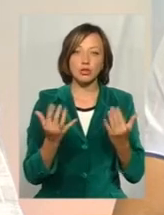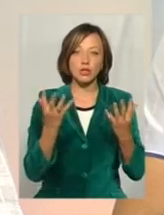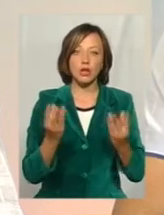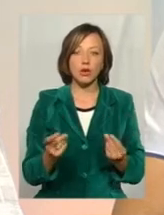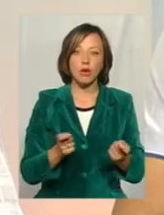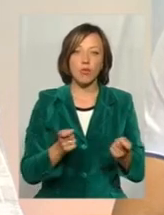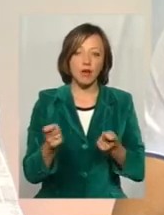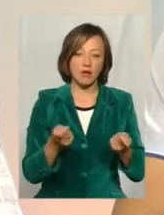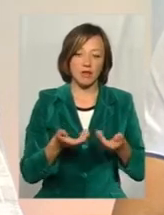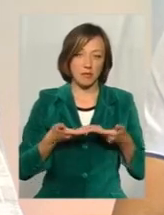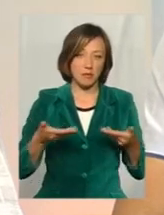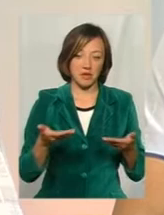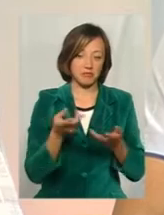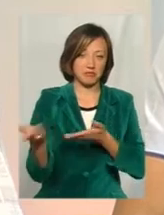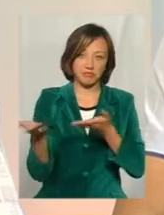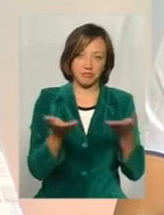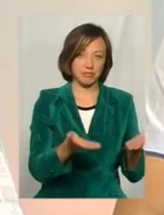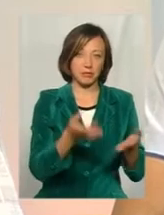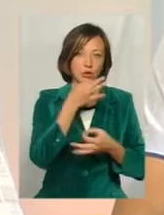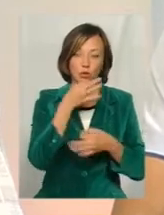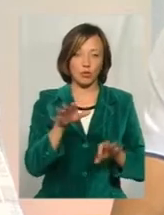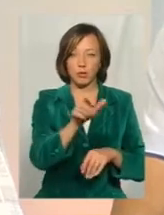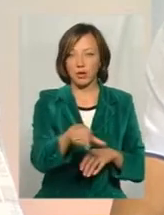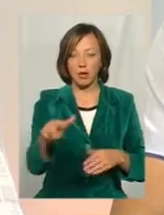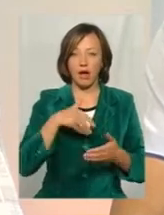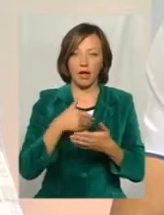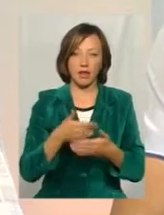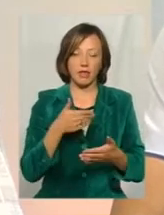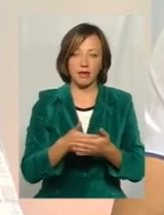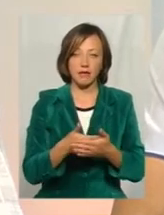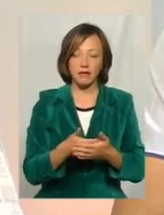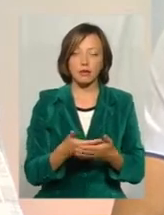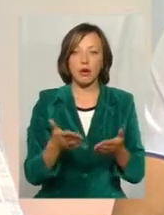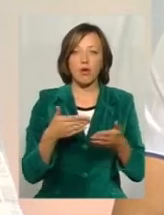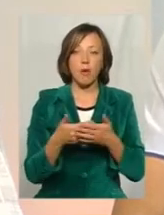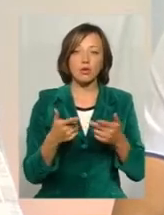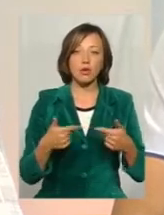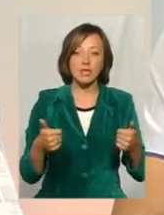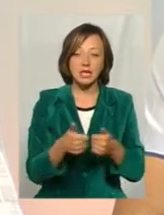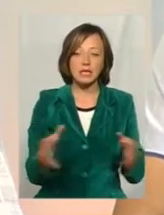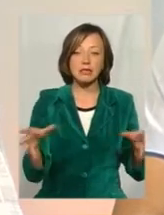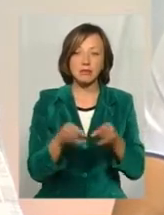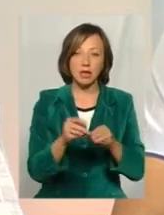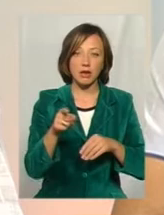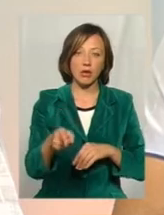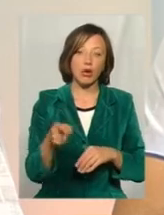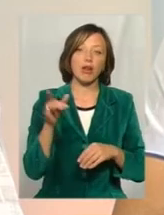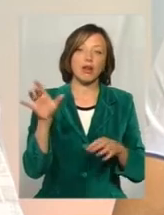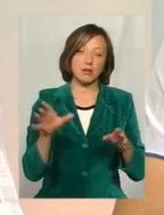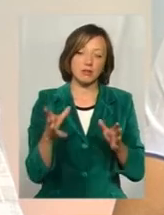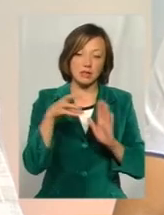управління є відкритим. Ми задіємо до цих рейдів любих представників громадських організацій, спільно з ними виходимо,